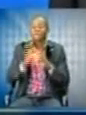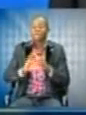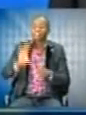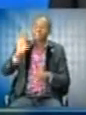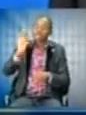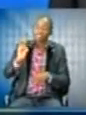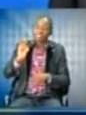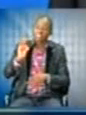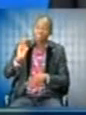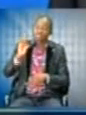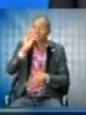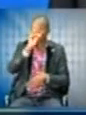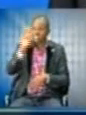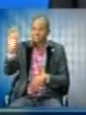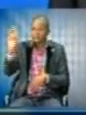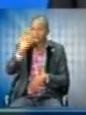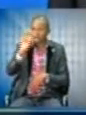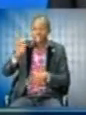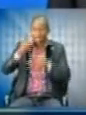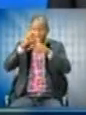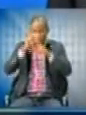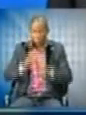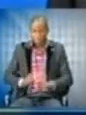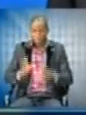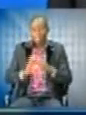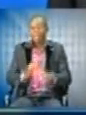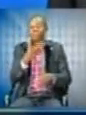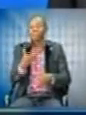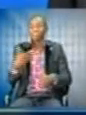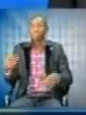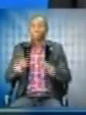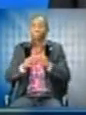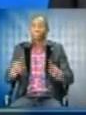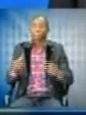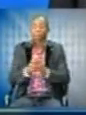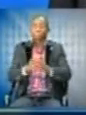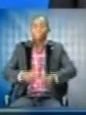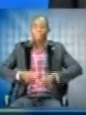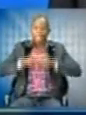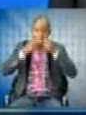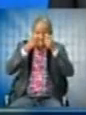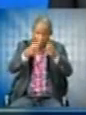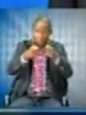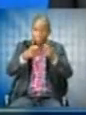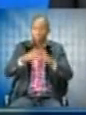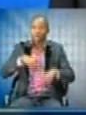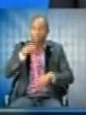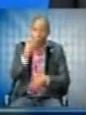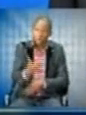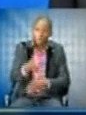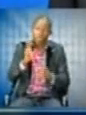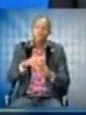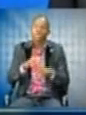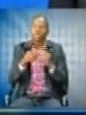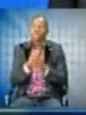les fournitures scolaires ont été collectées. La présentation de ce bien a eu lieu le mardi 12 février 2013